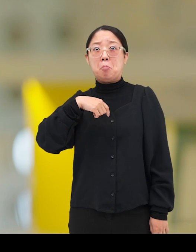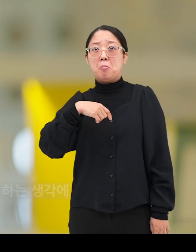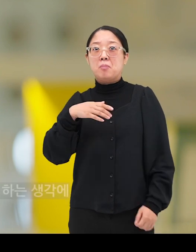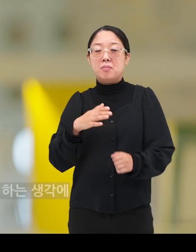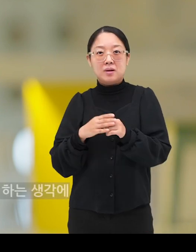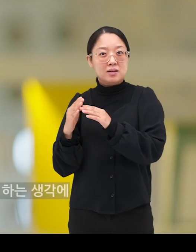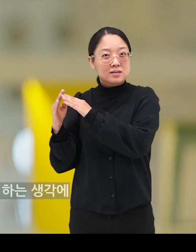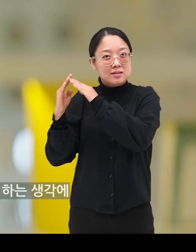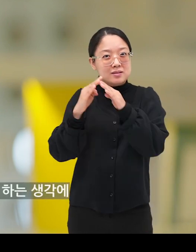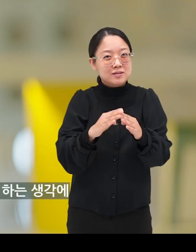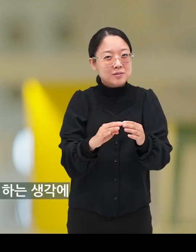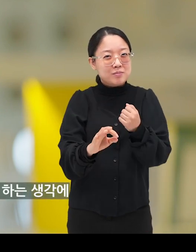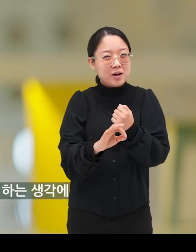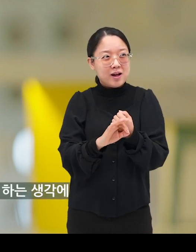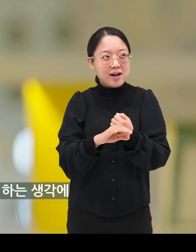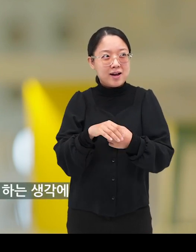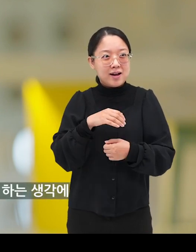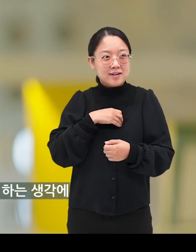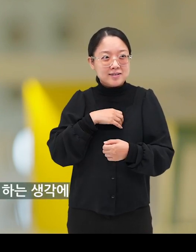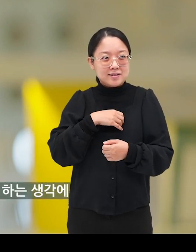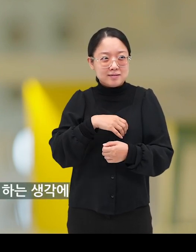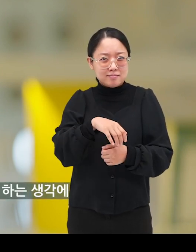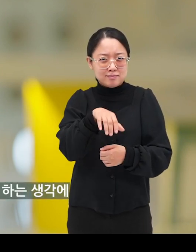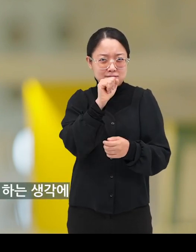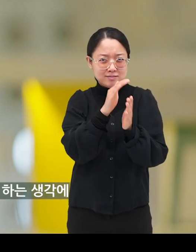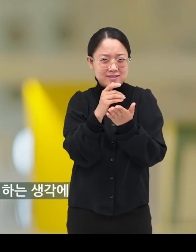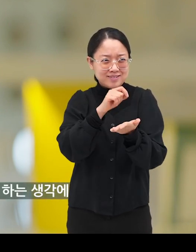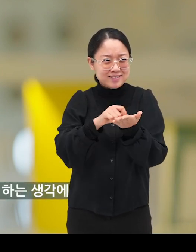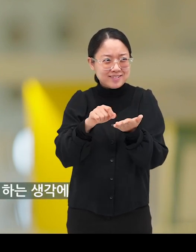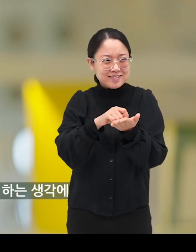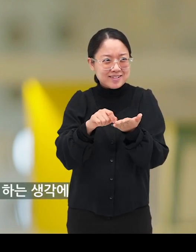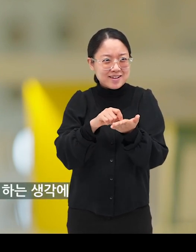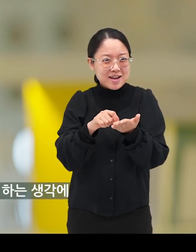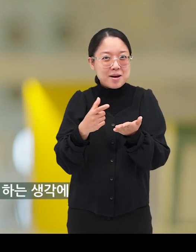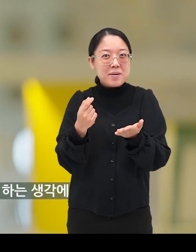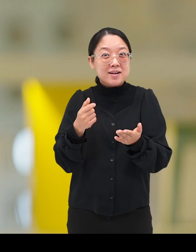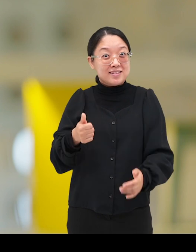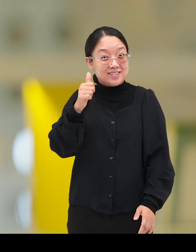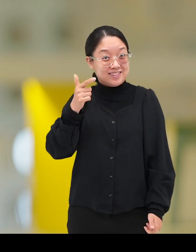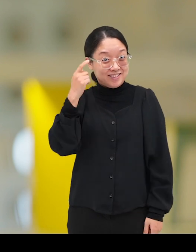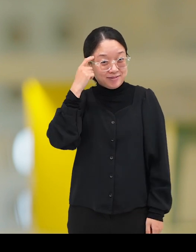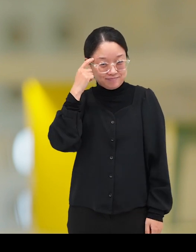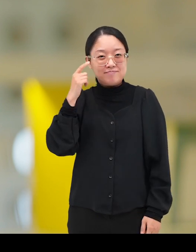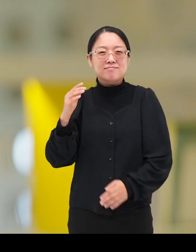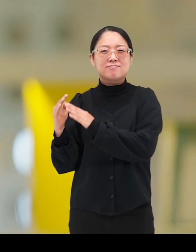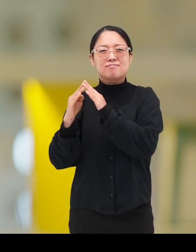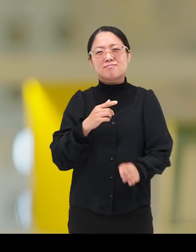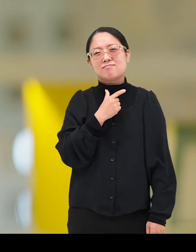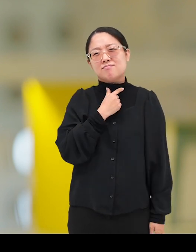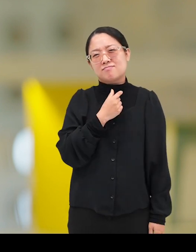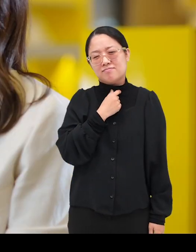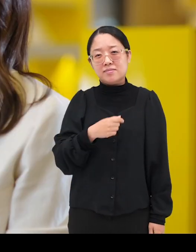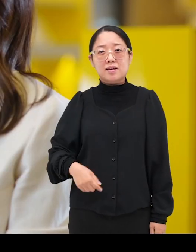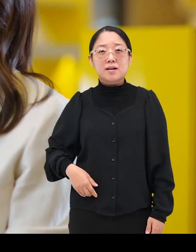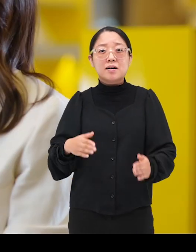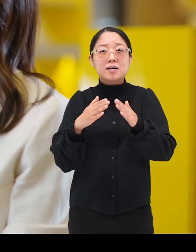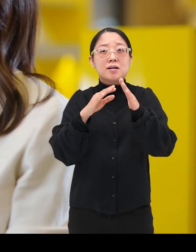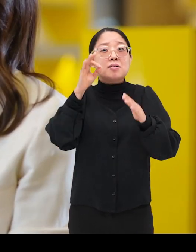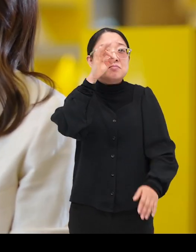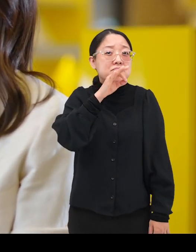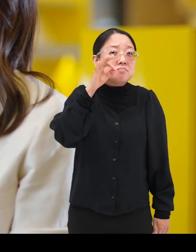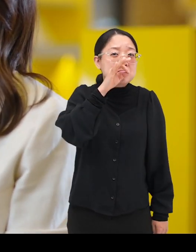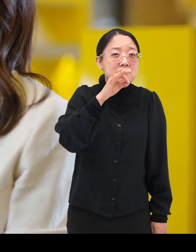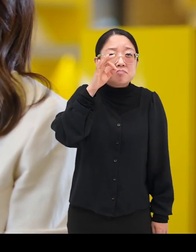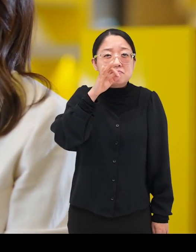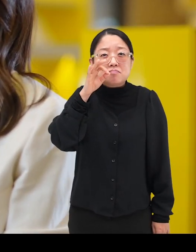있어서 이곳에 이사를 오면 나도 좋은 작품을 쓰게 되지 않을까라는 생각에 이사를 오고 싶다는 생각을 하고 동네를